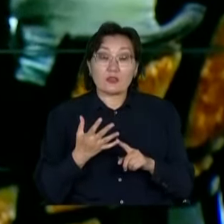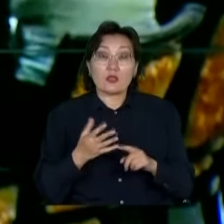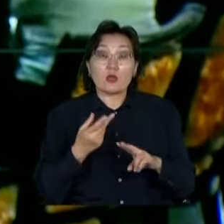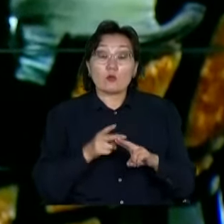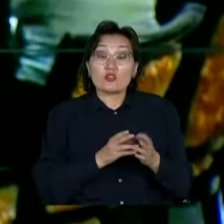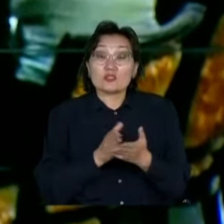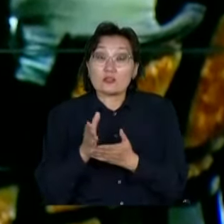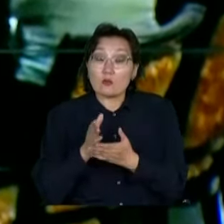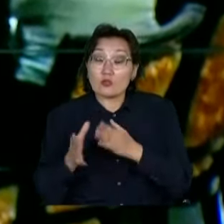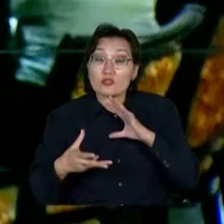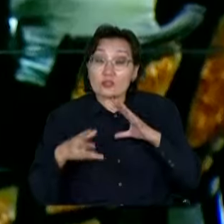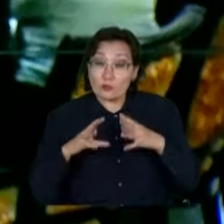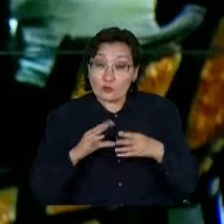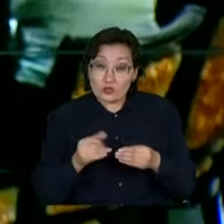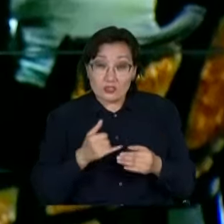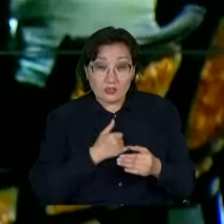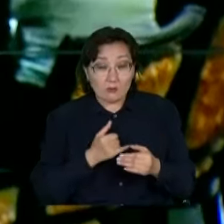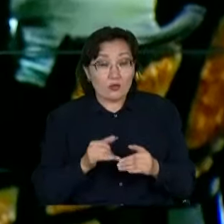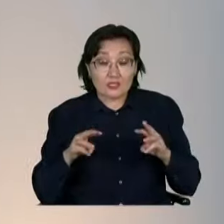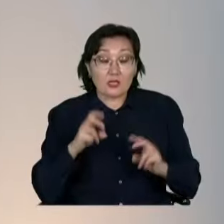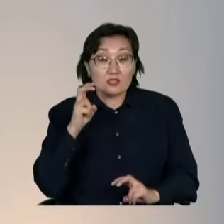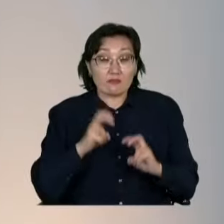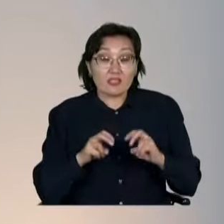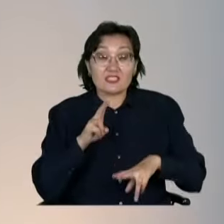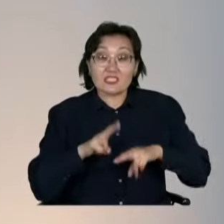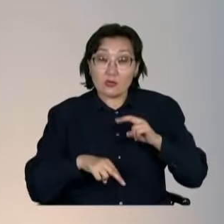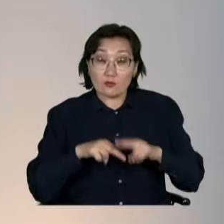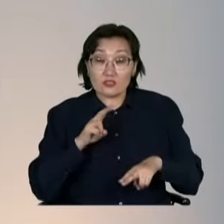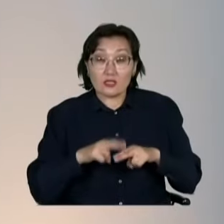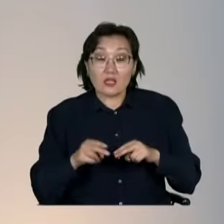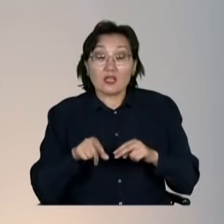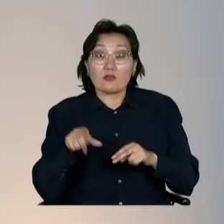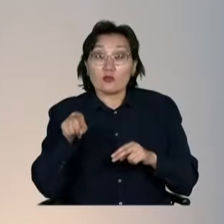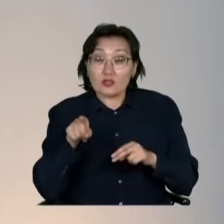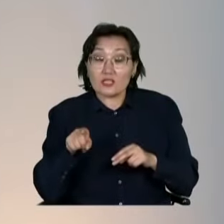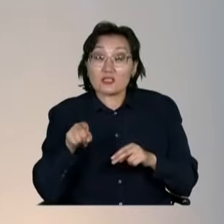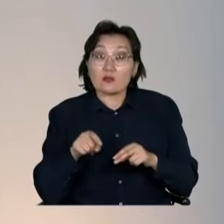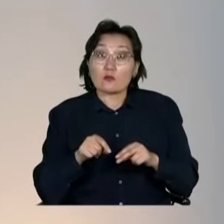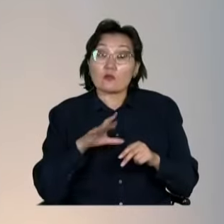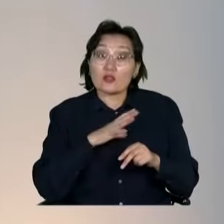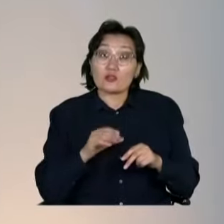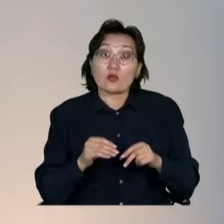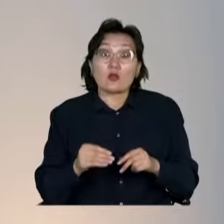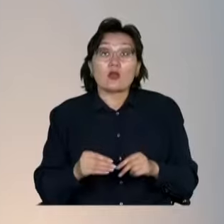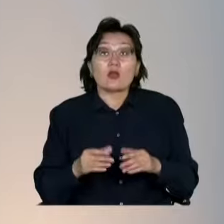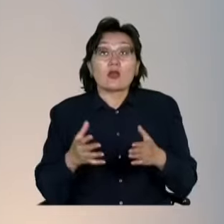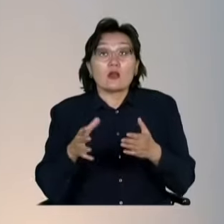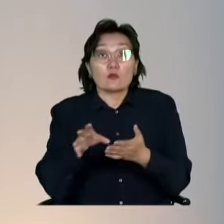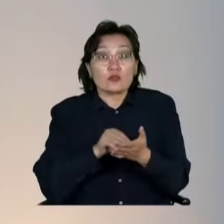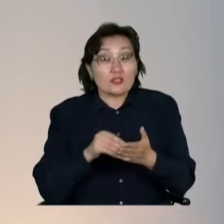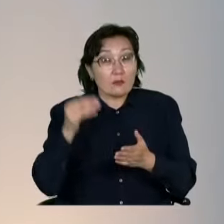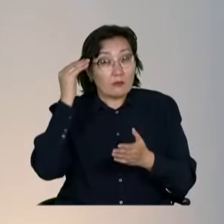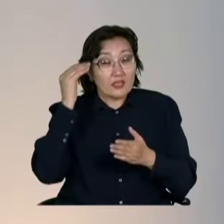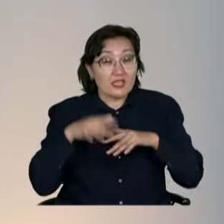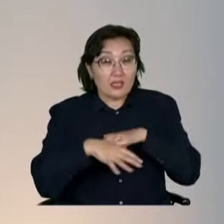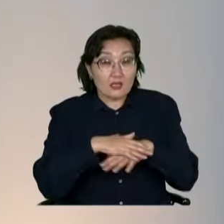на основании обновленных правил Министерства промышленности и строительства, да, как бы взяты за основу. Uh-huh. Плюс были учтены мнения общественности, там, экспертности,